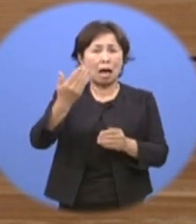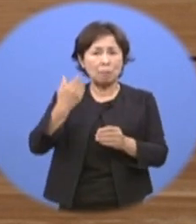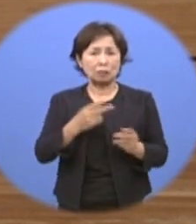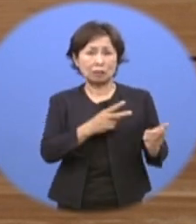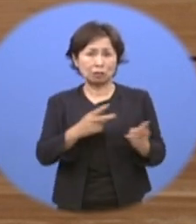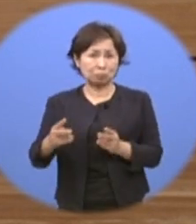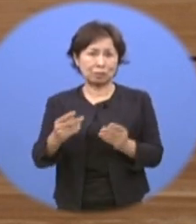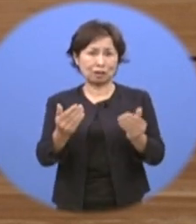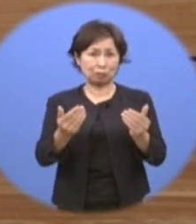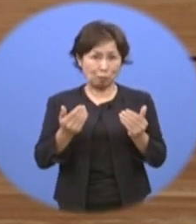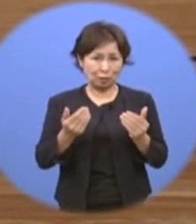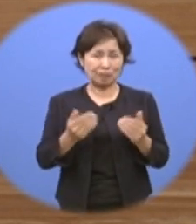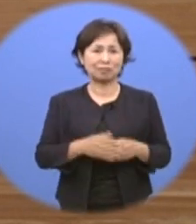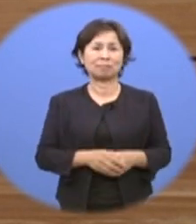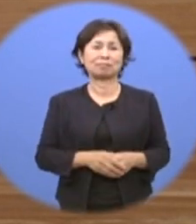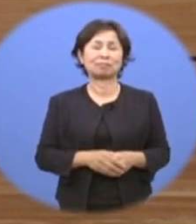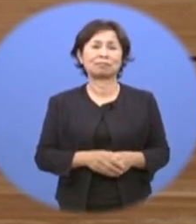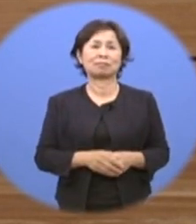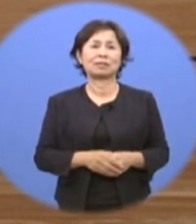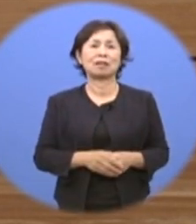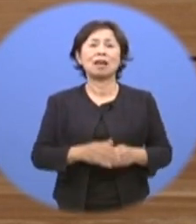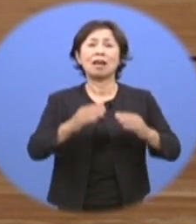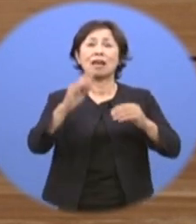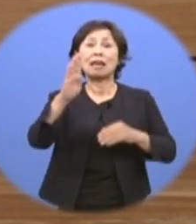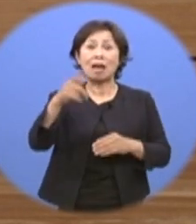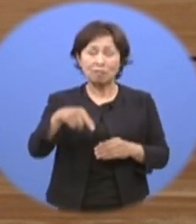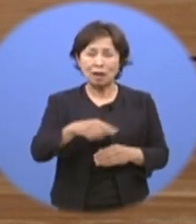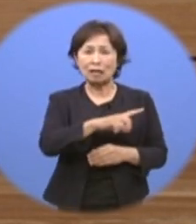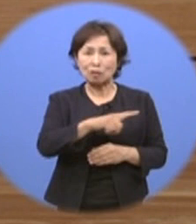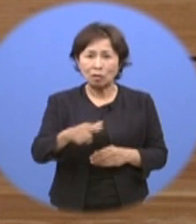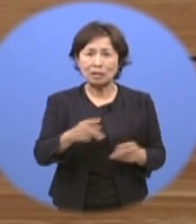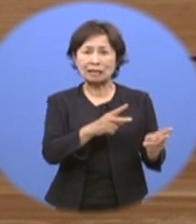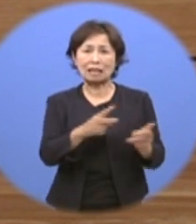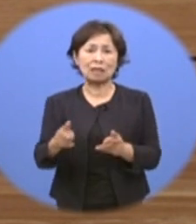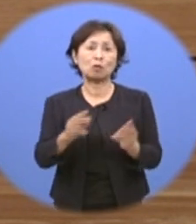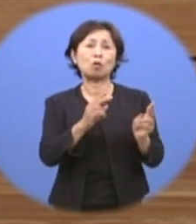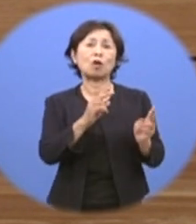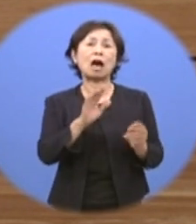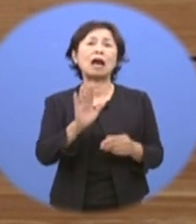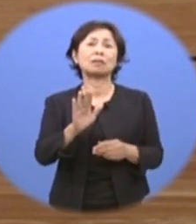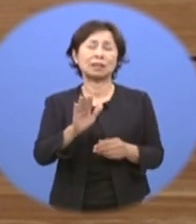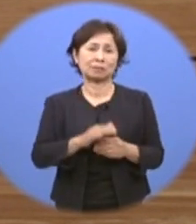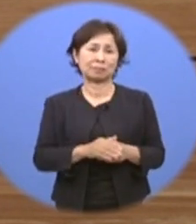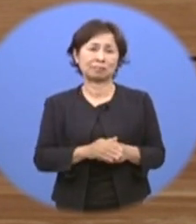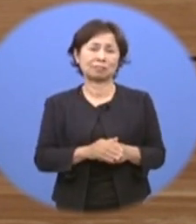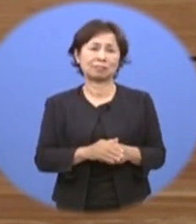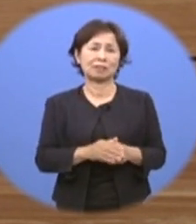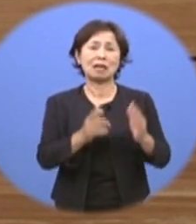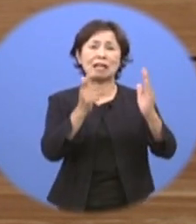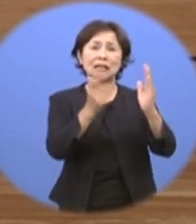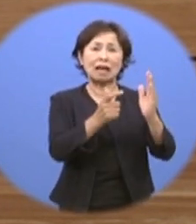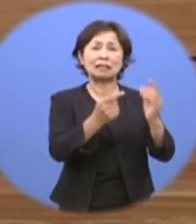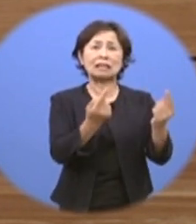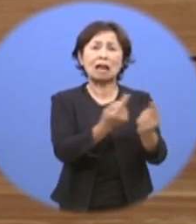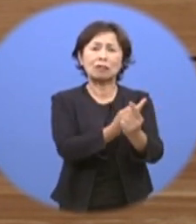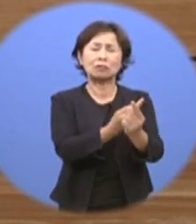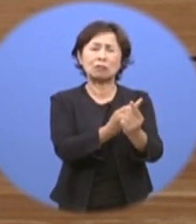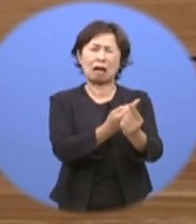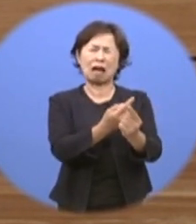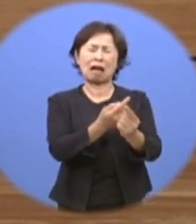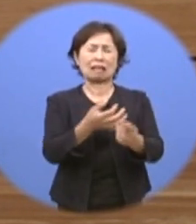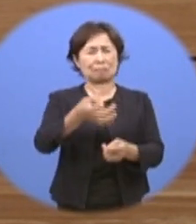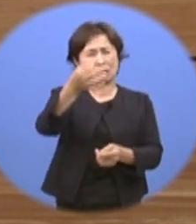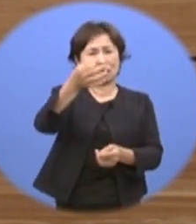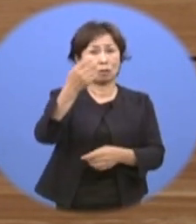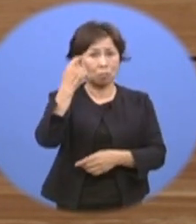です。県では住宅の耐震化のためにいろいろな補助制度を用意しています。耐震改修というとたくさんの費用がかか